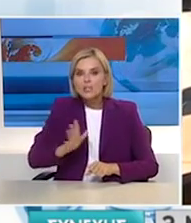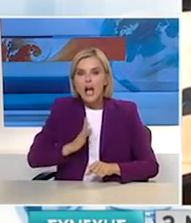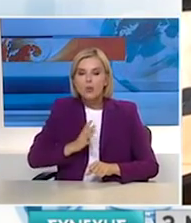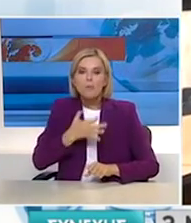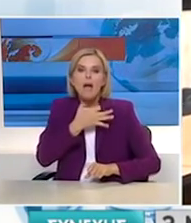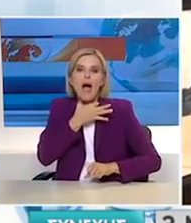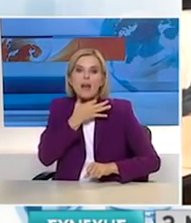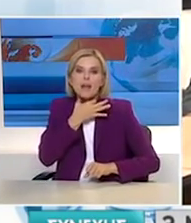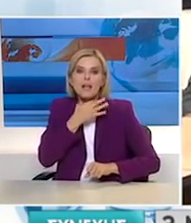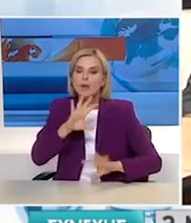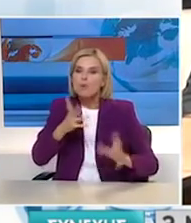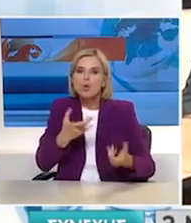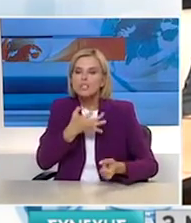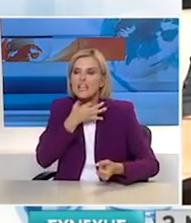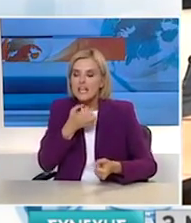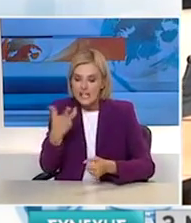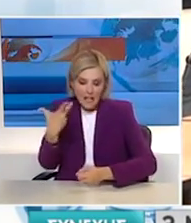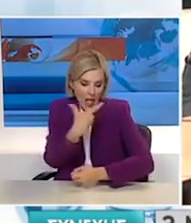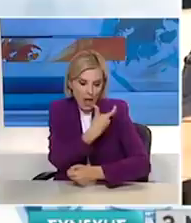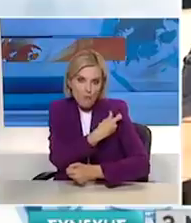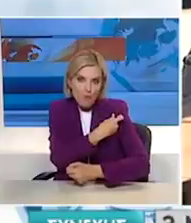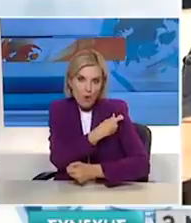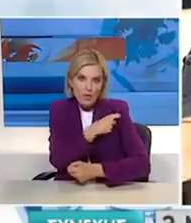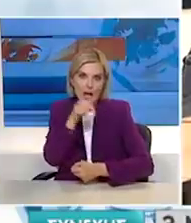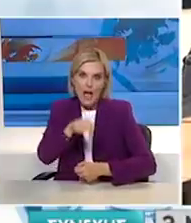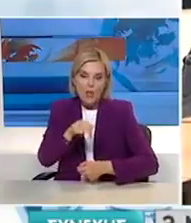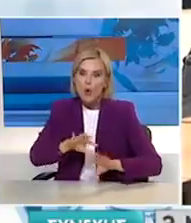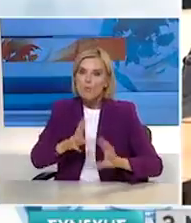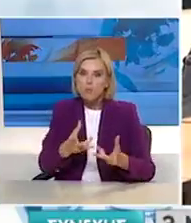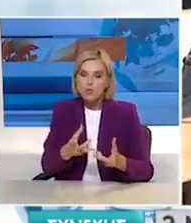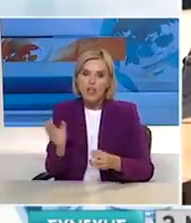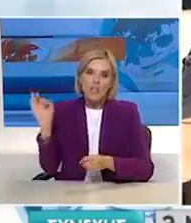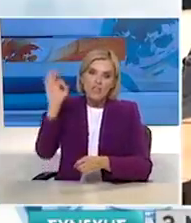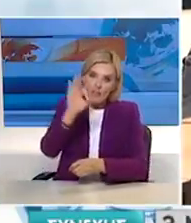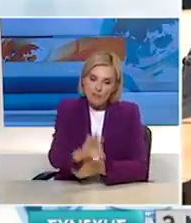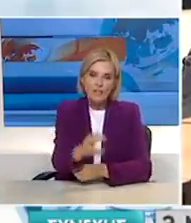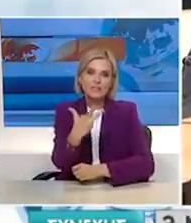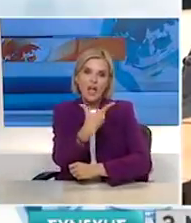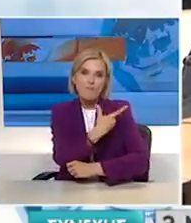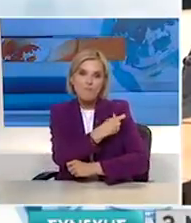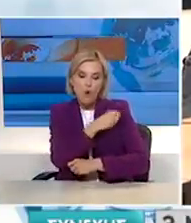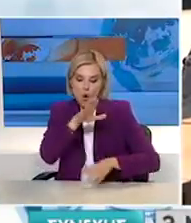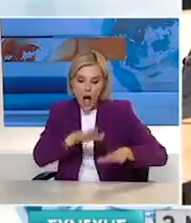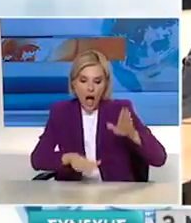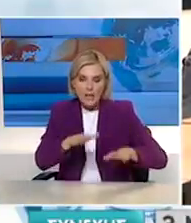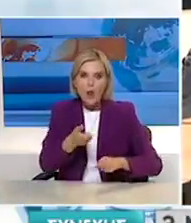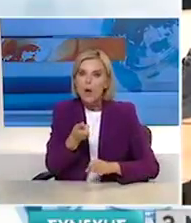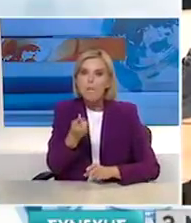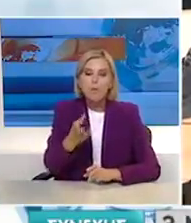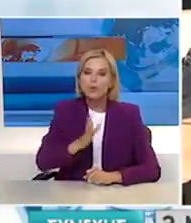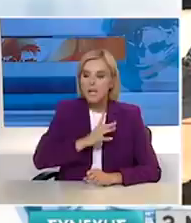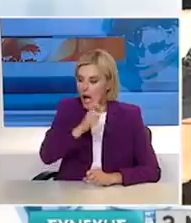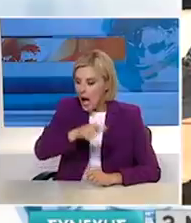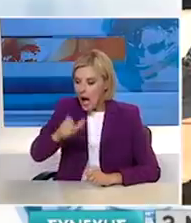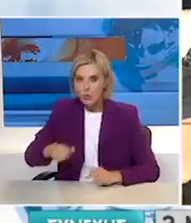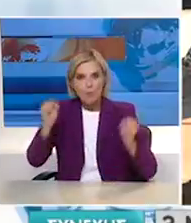του δεύτερου κύματος της πανδημίας, πότε βλέπετε να φτάνουν και εδώ οι πρώτες παρτίδες εμβολίου, εφόσον φυσικά όλα πάνε καλά και επιτευχθεί κάποια